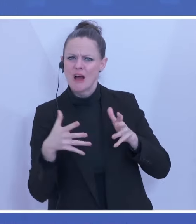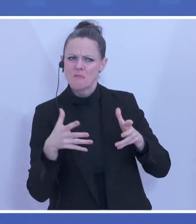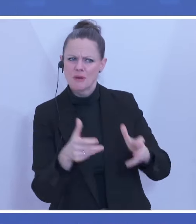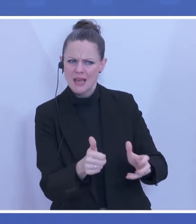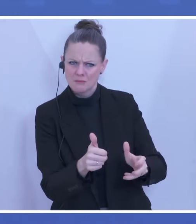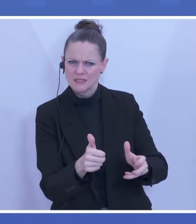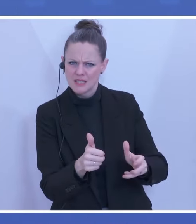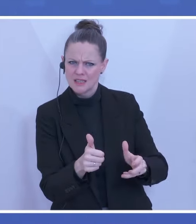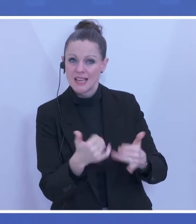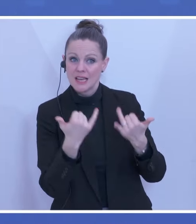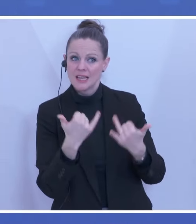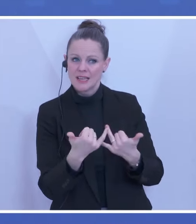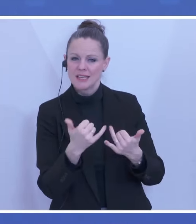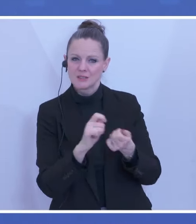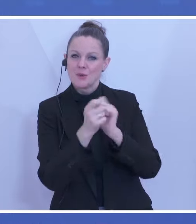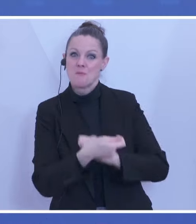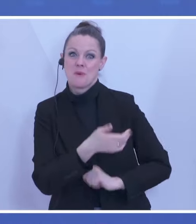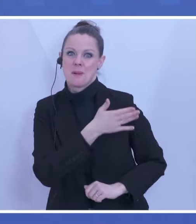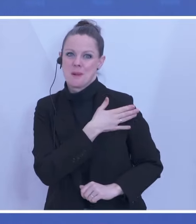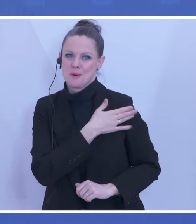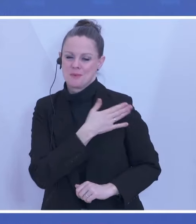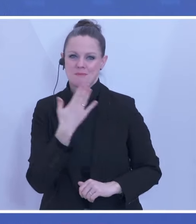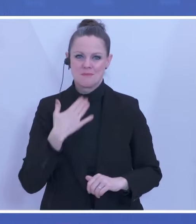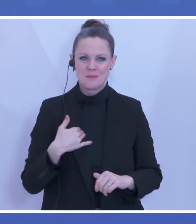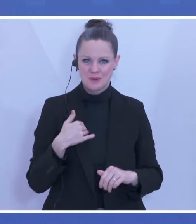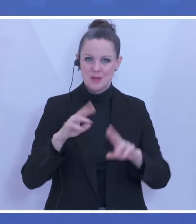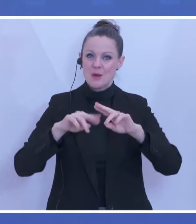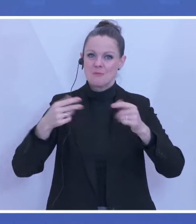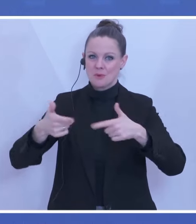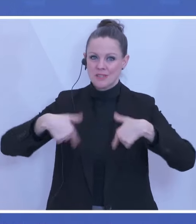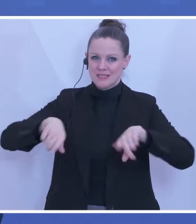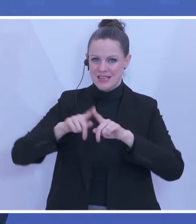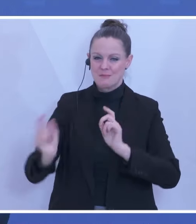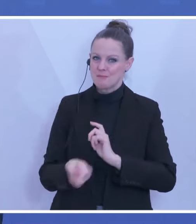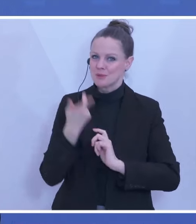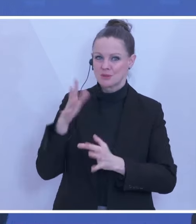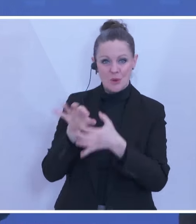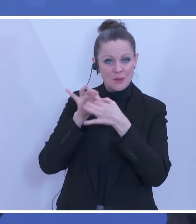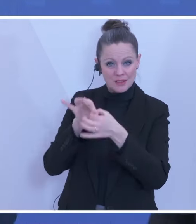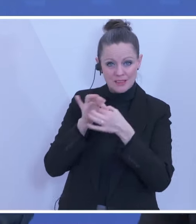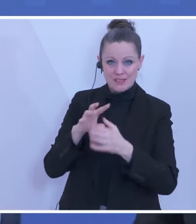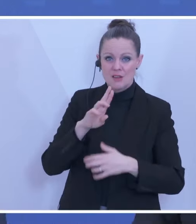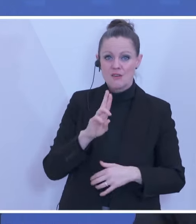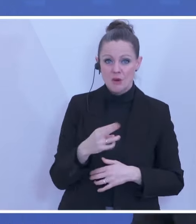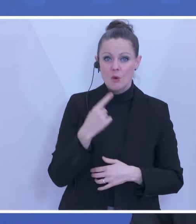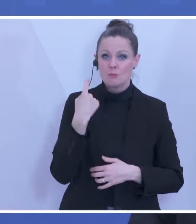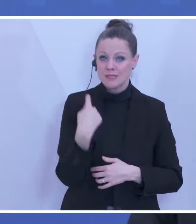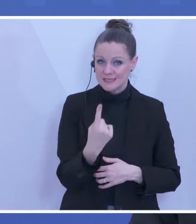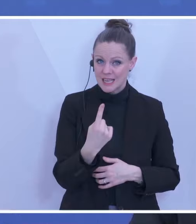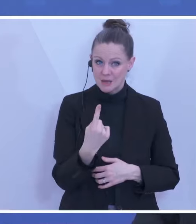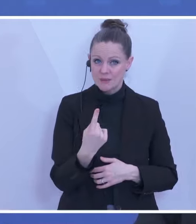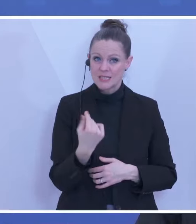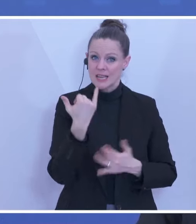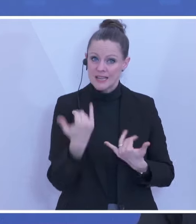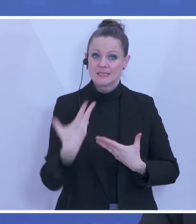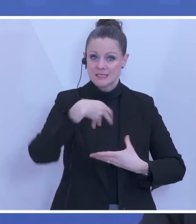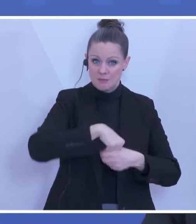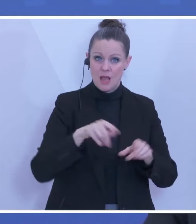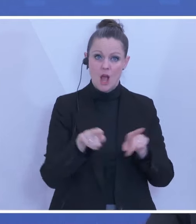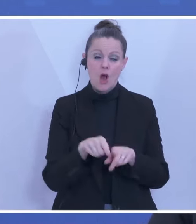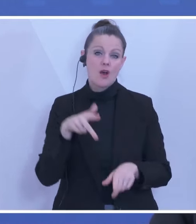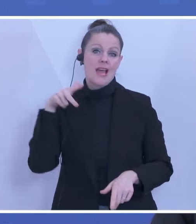dann auch jetzt wieder loben möchte. Das bezieht sich natürlich auf die Bundesländer im Speziellen, weil sie ja erstens jetzt dabei sind, auch die